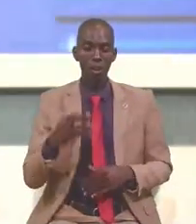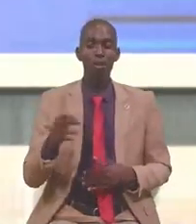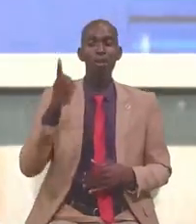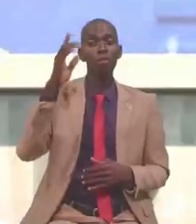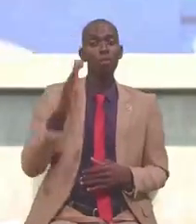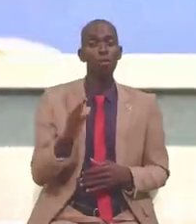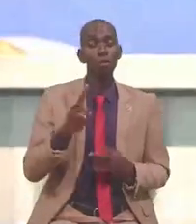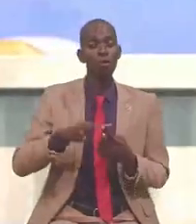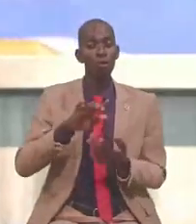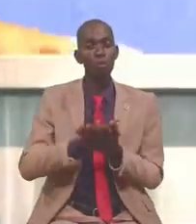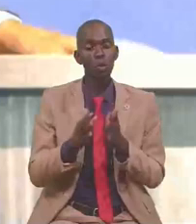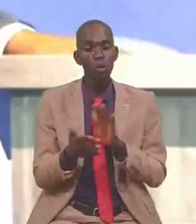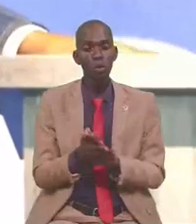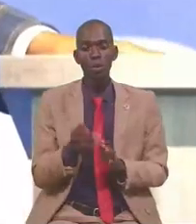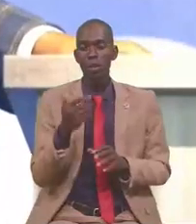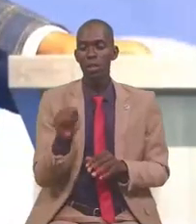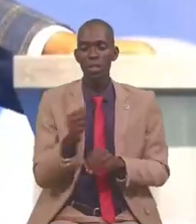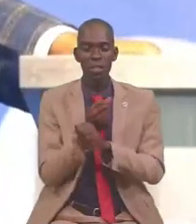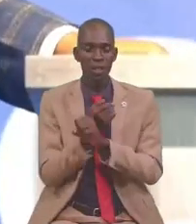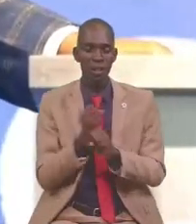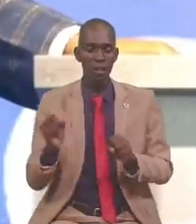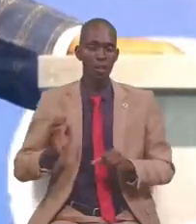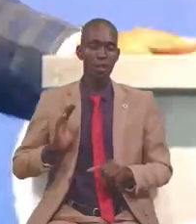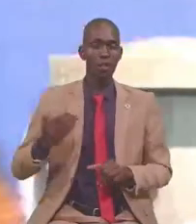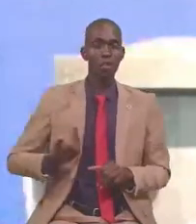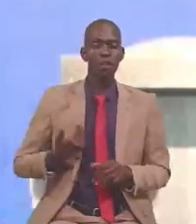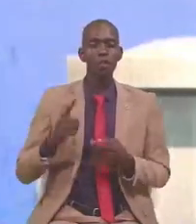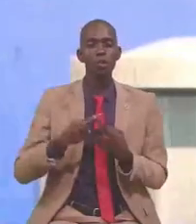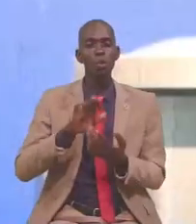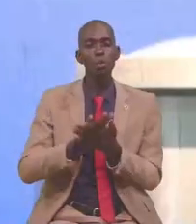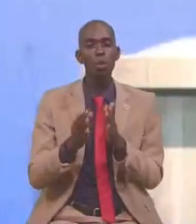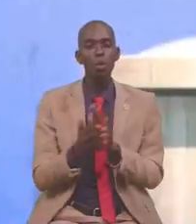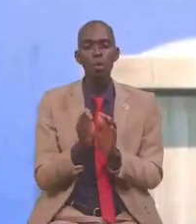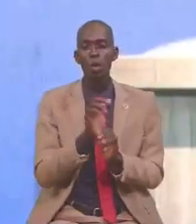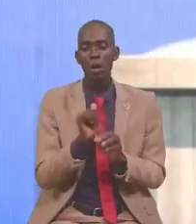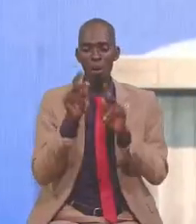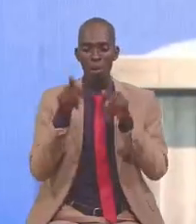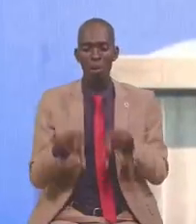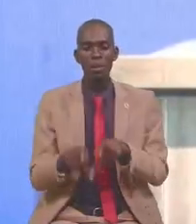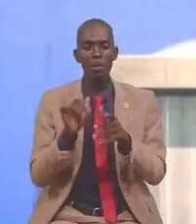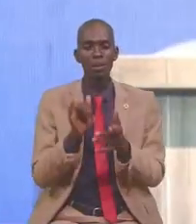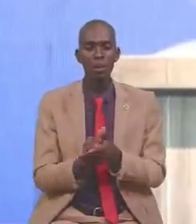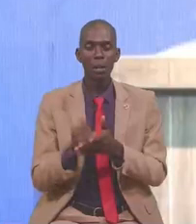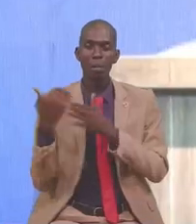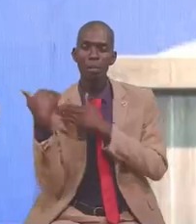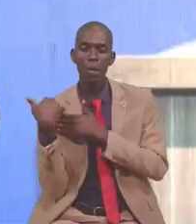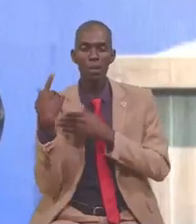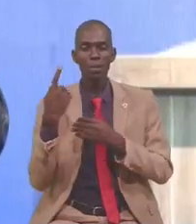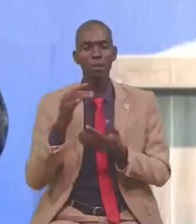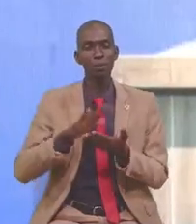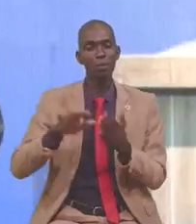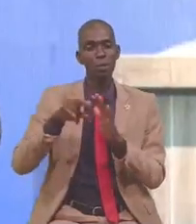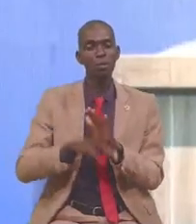devenir une âme sauvée, vous voulez devenir une personne qui porte le